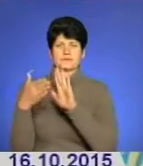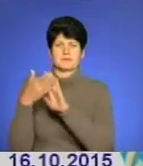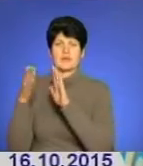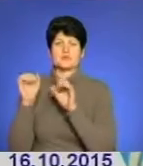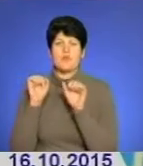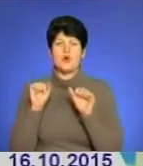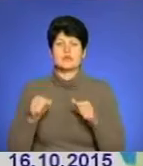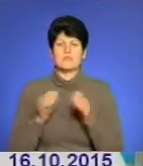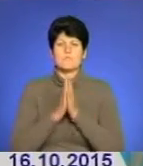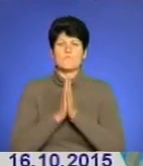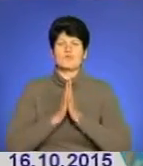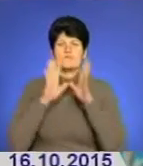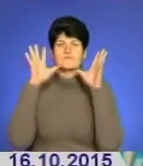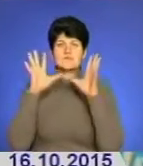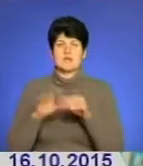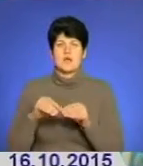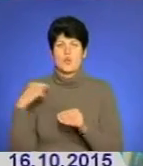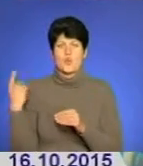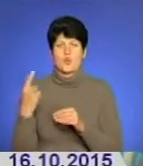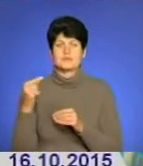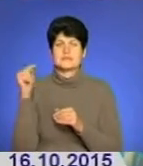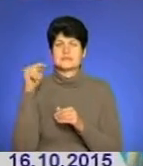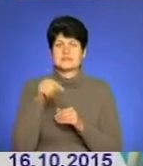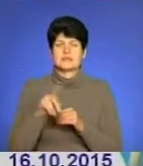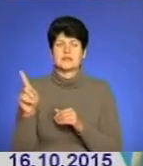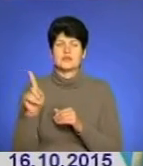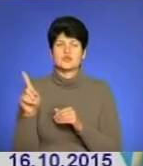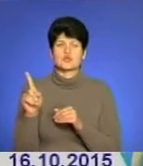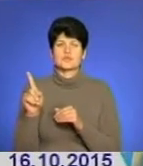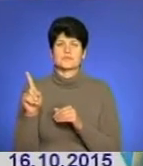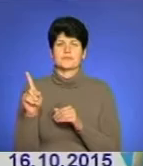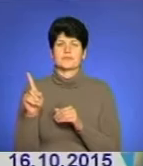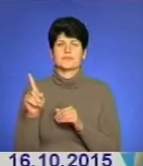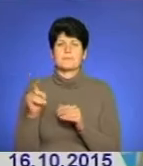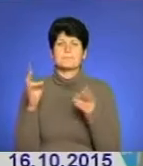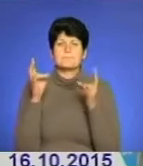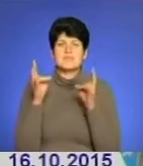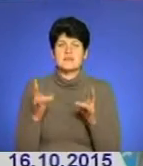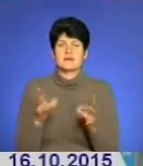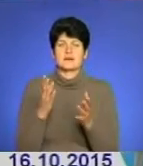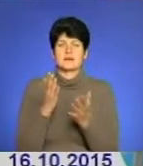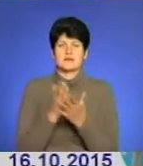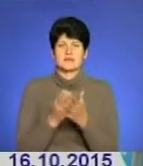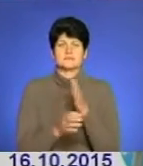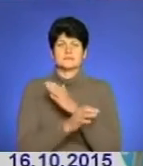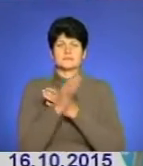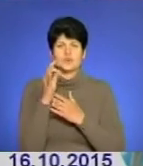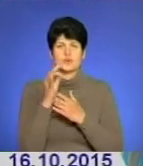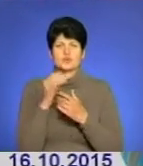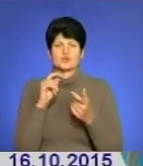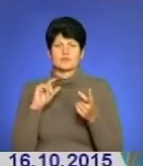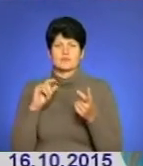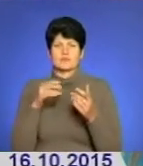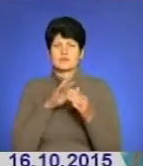могли молитися, вся область, щоб могла молитися за те, щоб біда, яка сьогодні спіткала наш східний край, щоб вона минувала